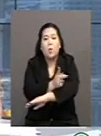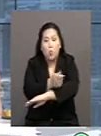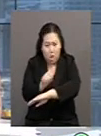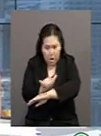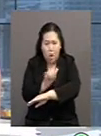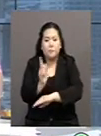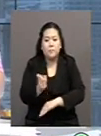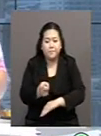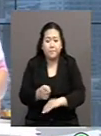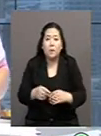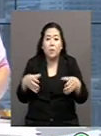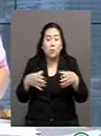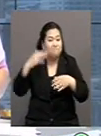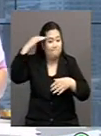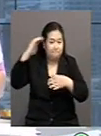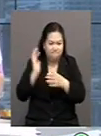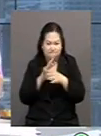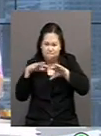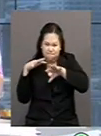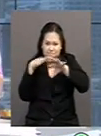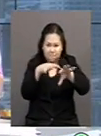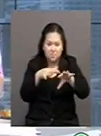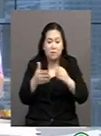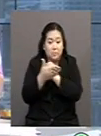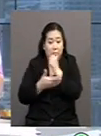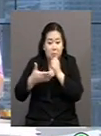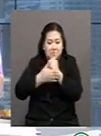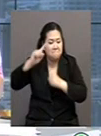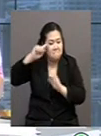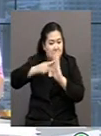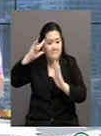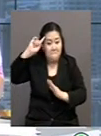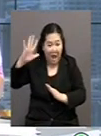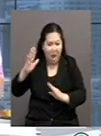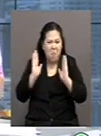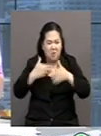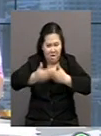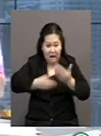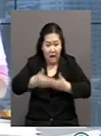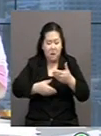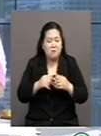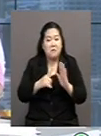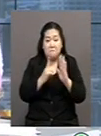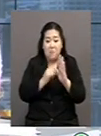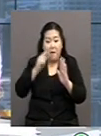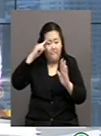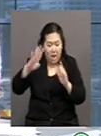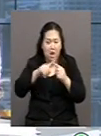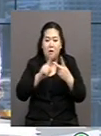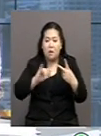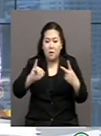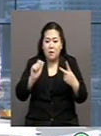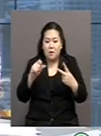ตำรวจชุดสืบสวนนะคะไล่ล่าเอเย่นยาบ้ารายใหญ่ยึดได้ทั้งยาไอซ์และยาบ้าจำนวนมากนะคะสารภาพว่า